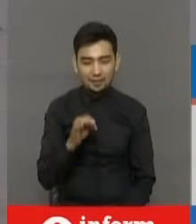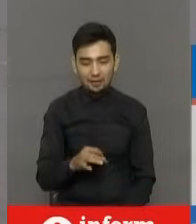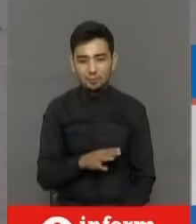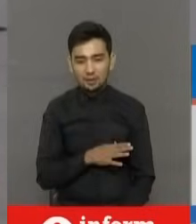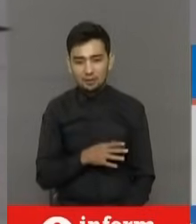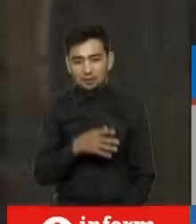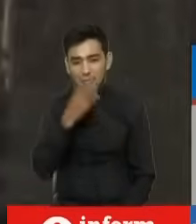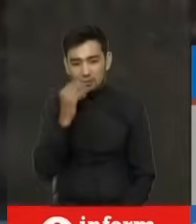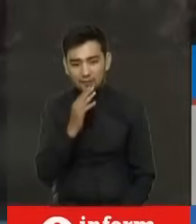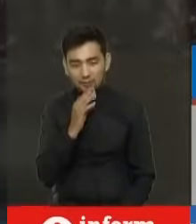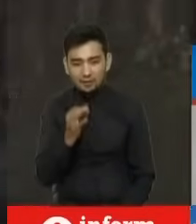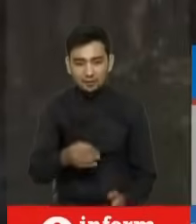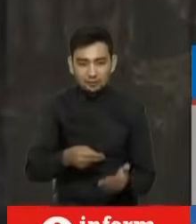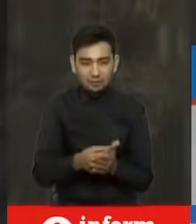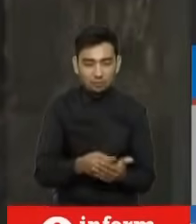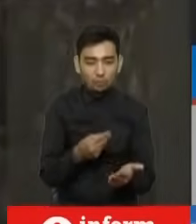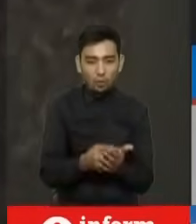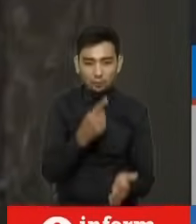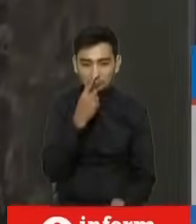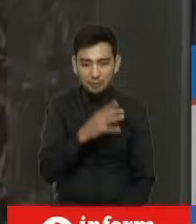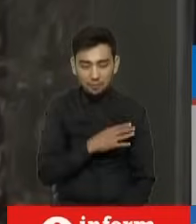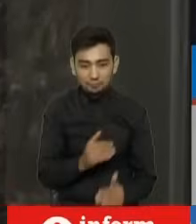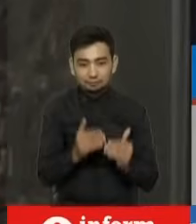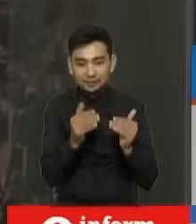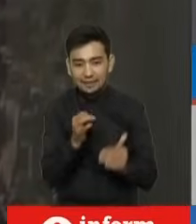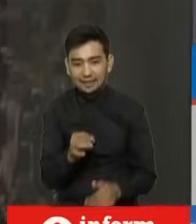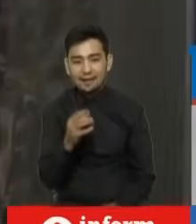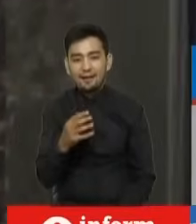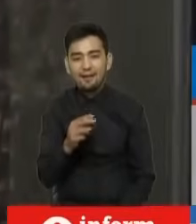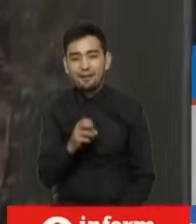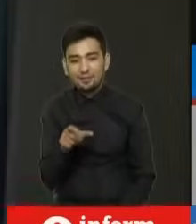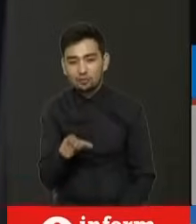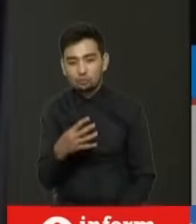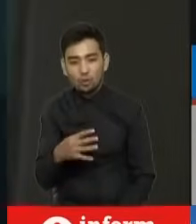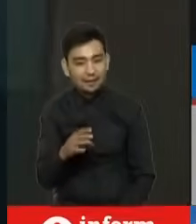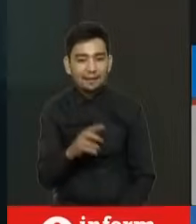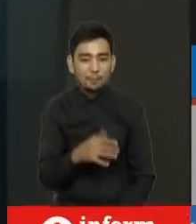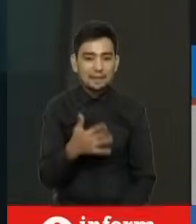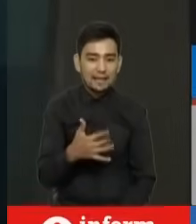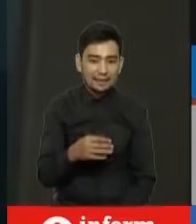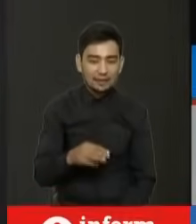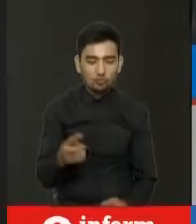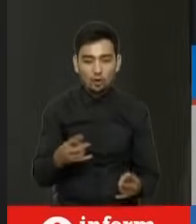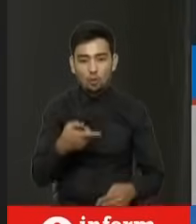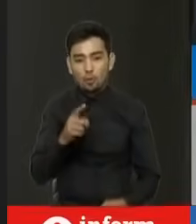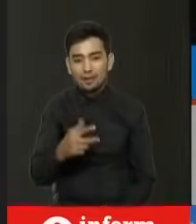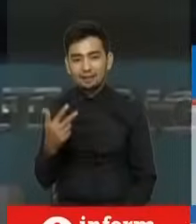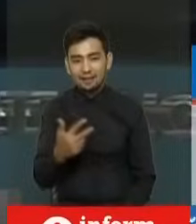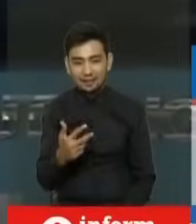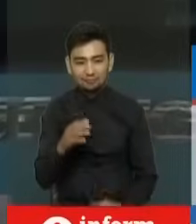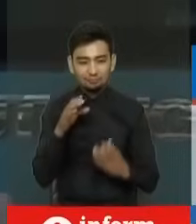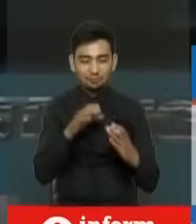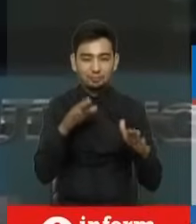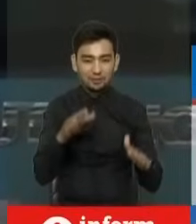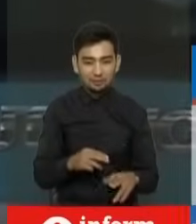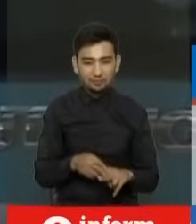совсем забыла, что проезд недавно подорожал, и теперь на карте должно быть не 40 тенге, а 50. В автопарке номер 3, которому принадлежит автобус,